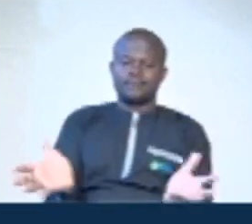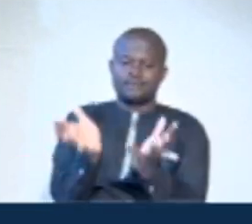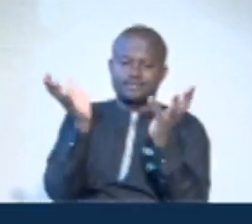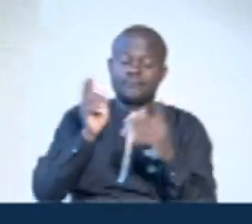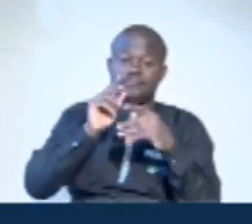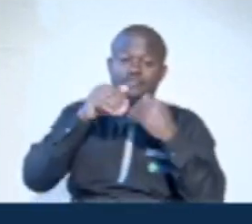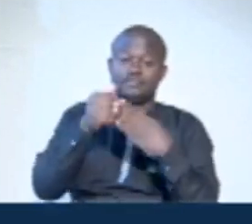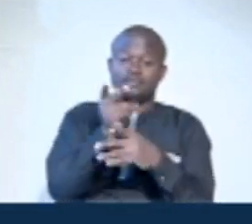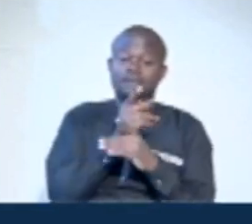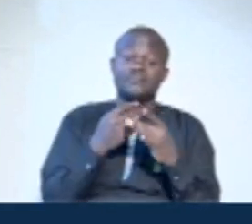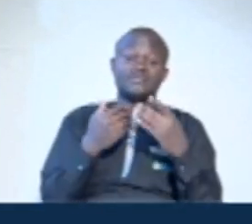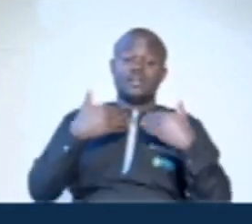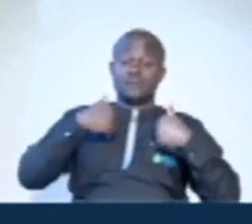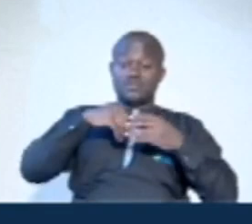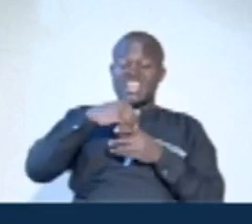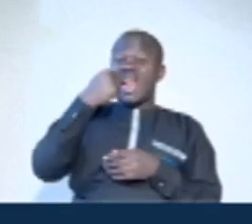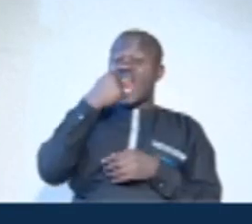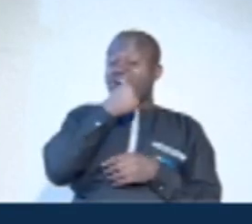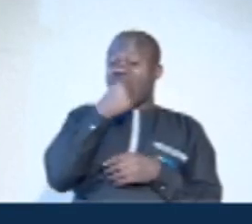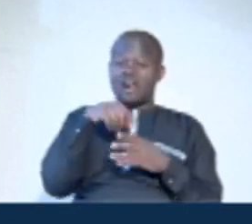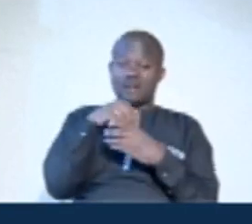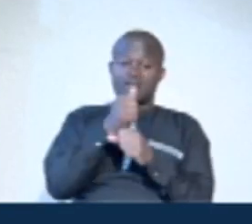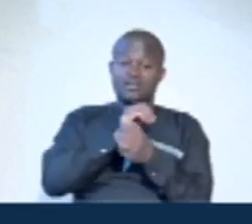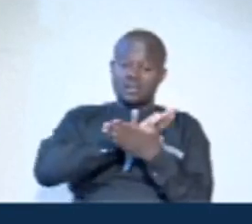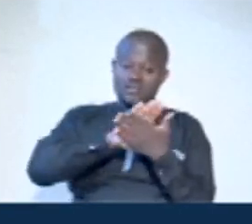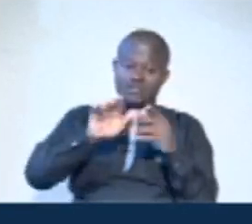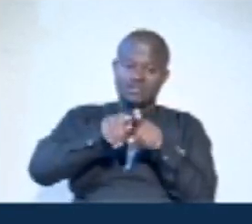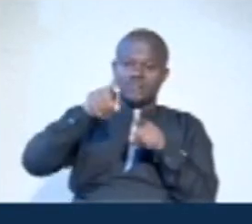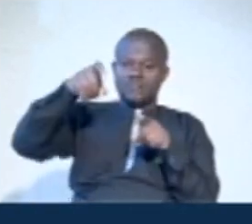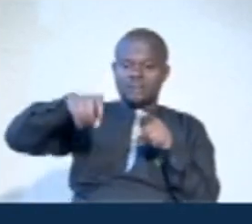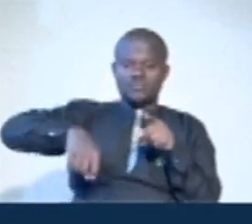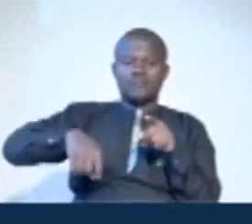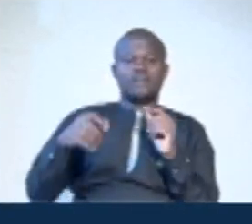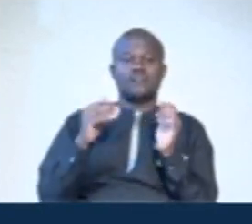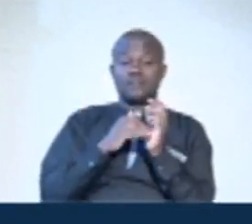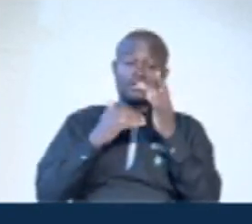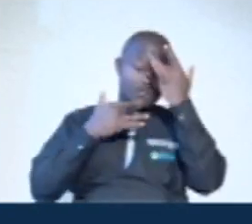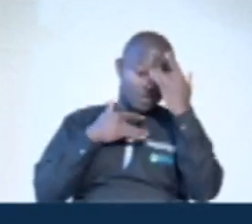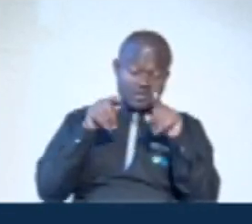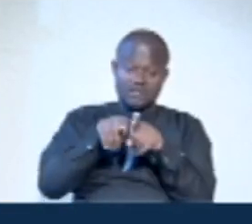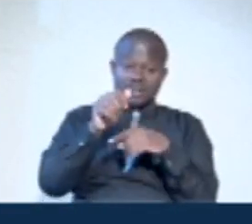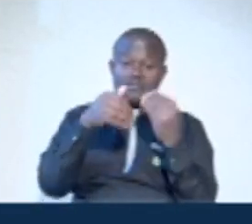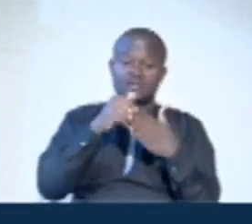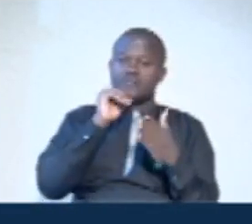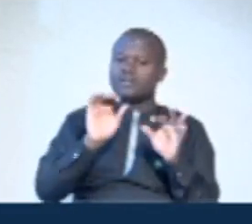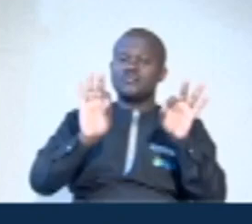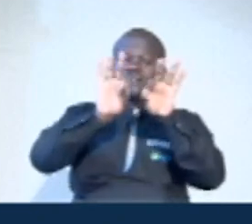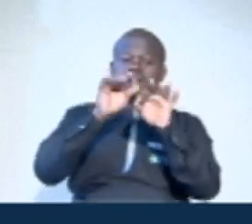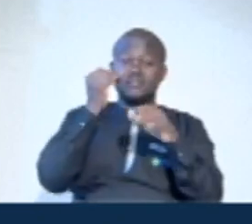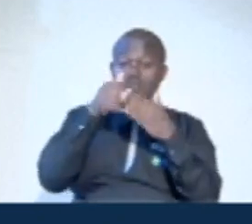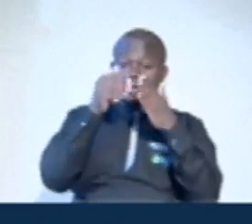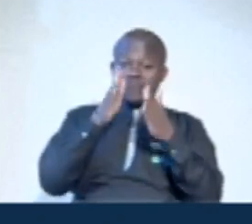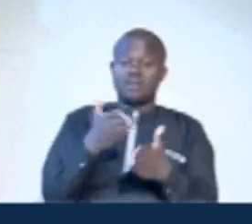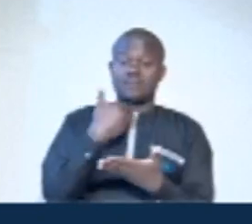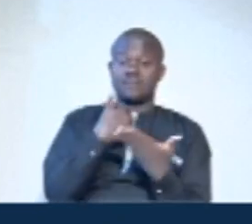kwita ku buzima bwo mu kanwa, bakora isuku uko bikwiye. Uwarwaye nawe ntabwo bikwiye ko niba umuntu